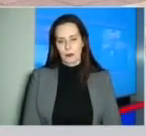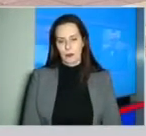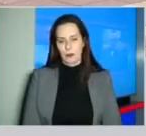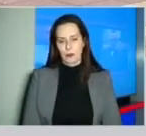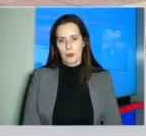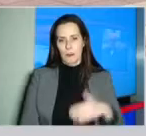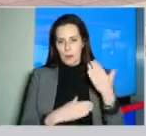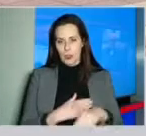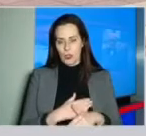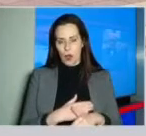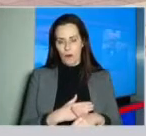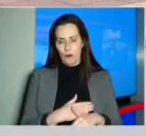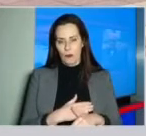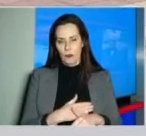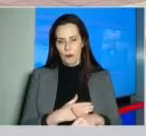של עניין, איך...